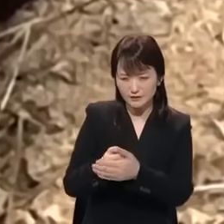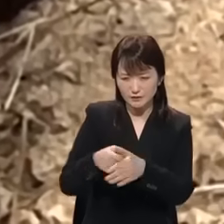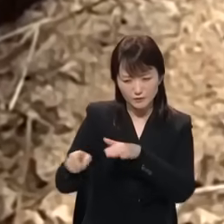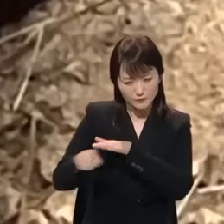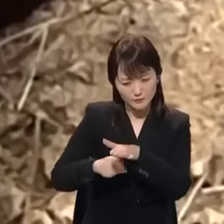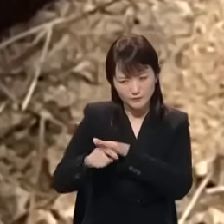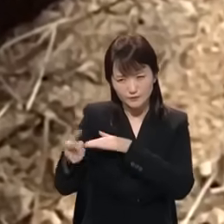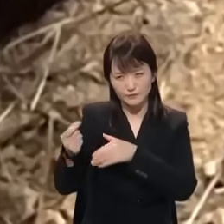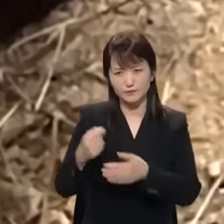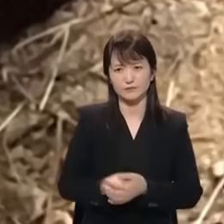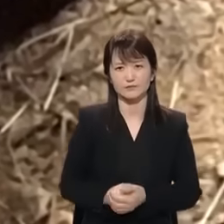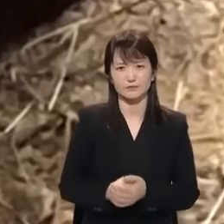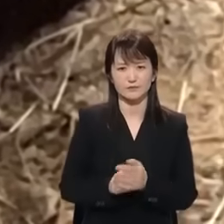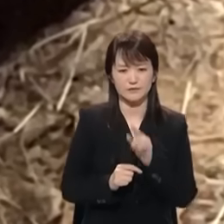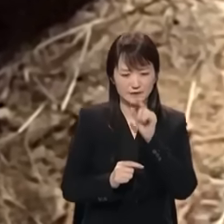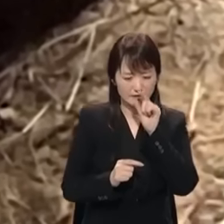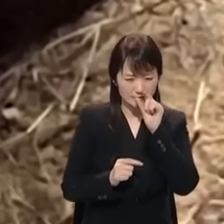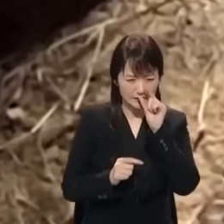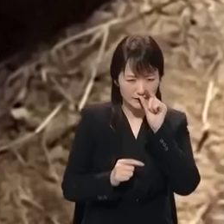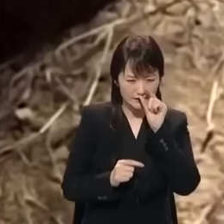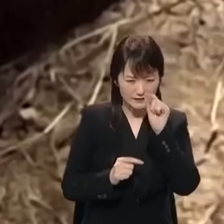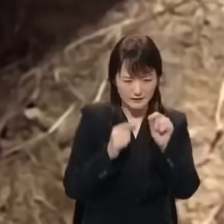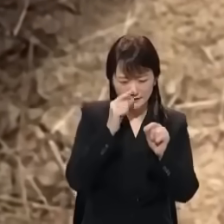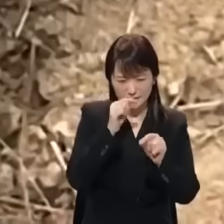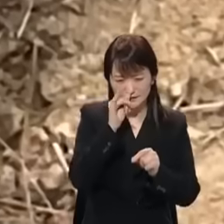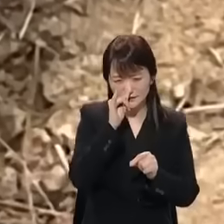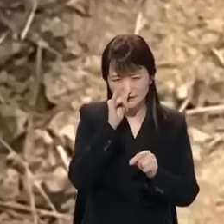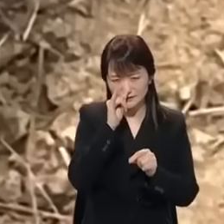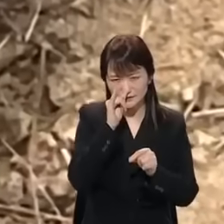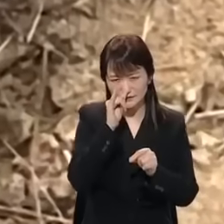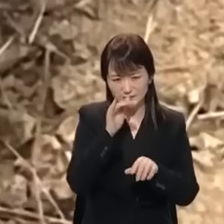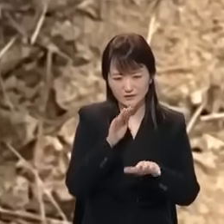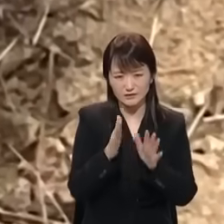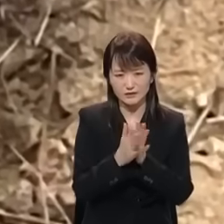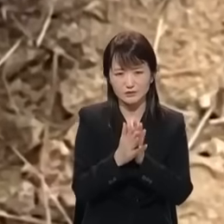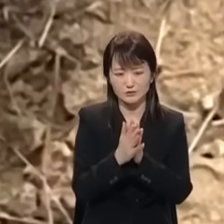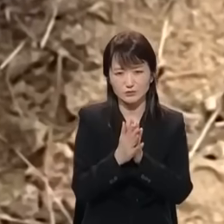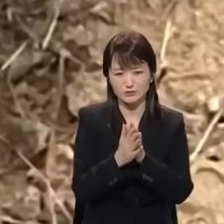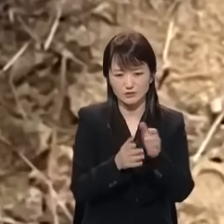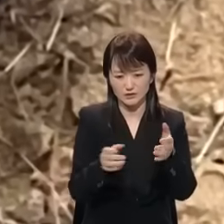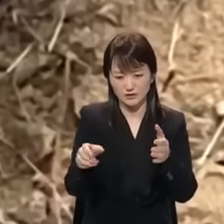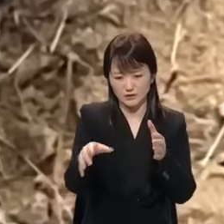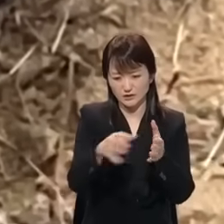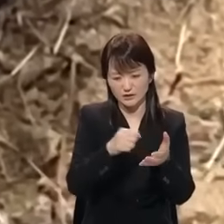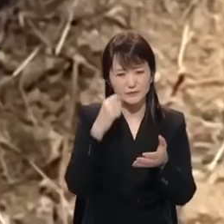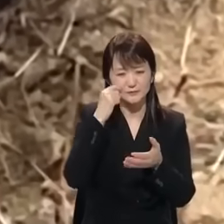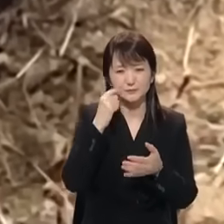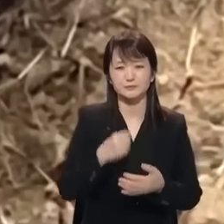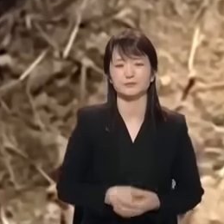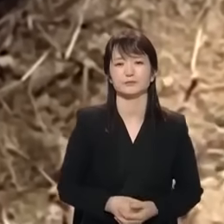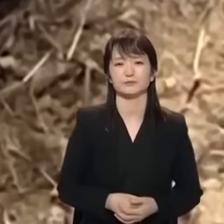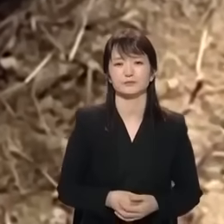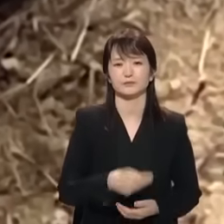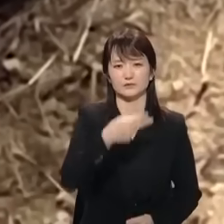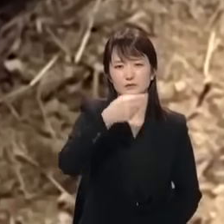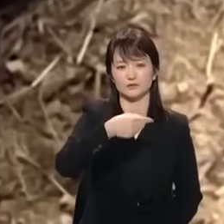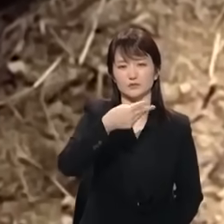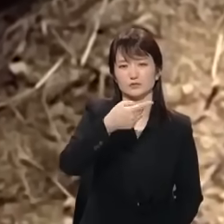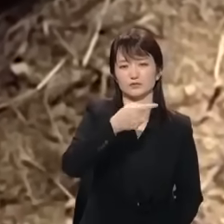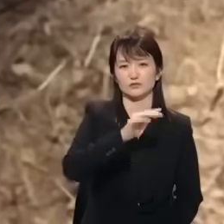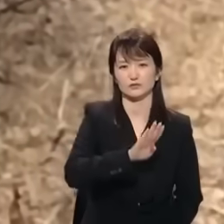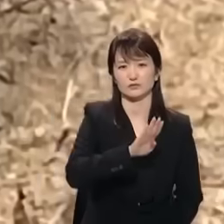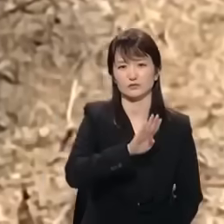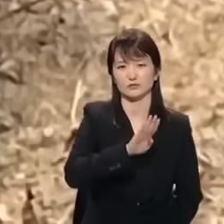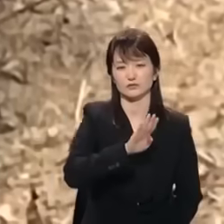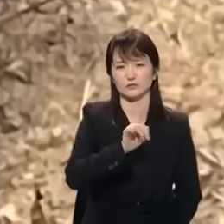가시 있어서 왼손으로 못 따요 또 이러셨음 진짜 그렇잖아요이 두릅 같은 경우도 뭐 그렇지만 정말